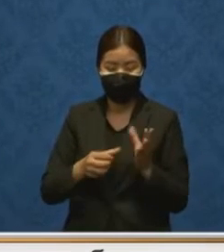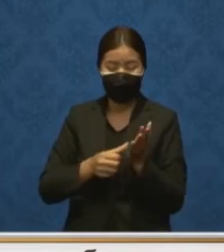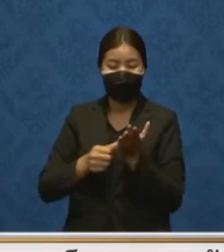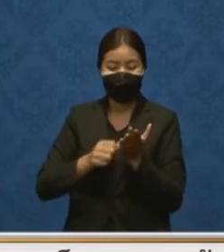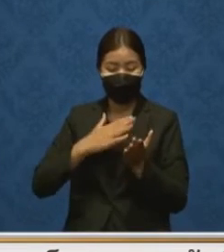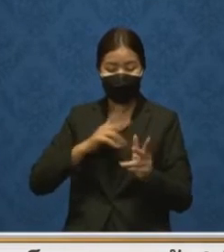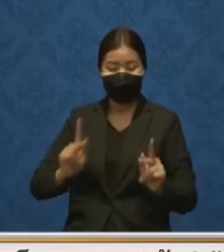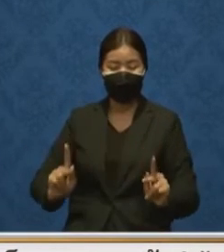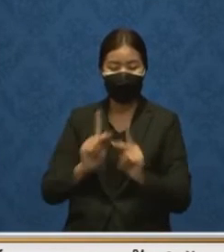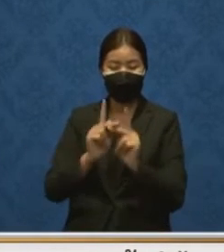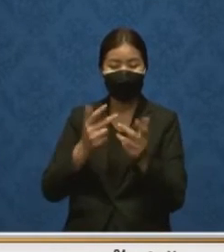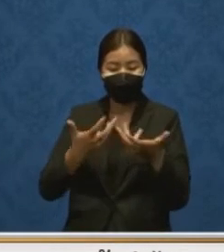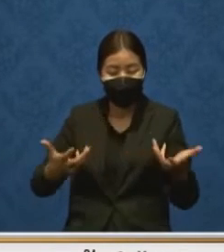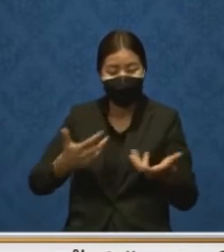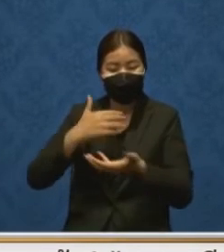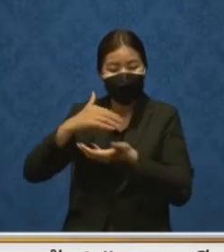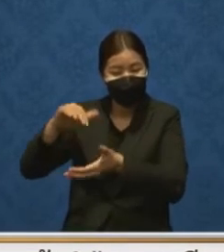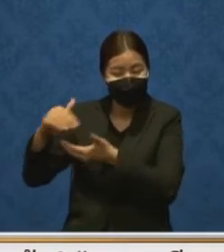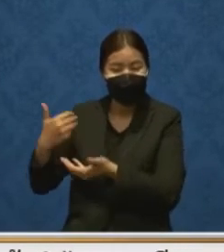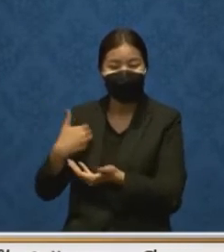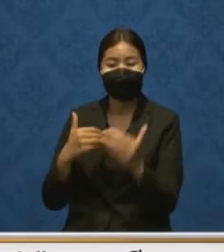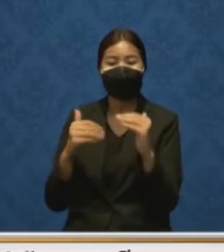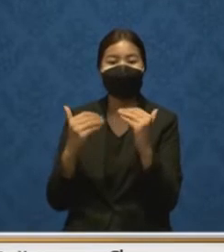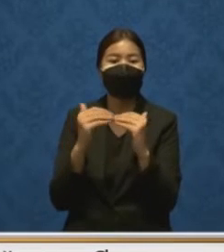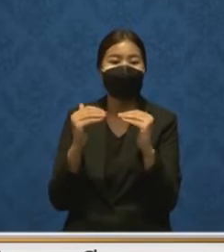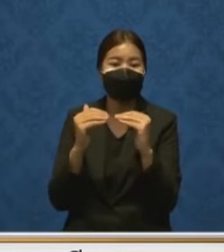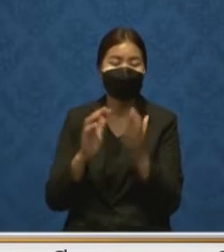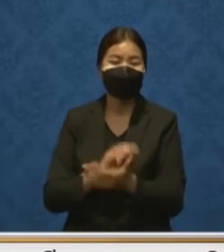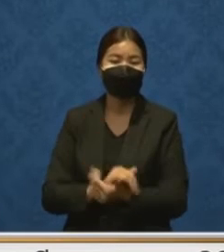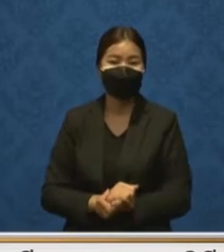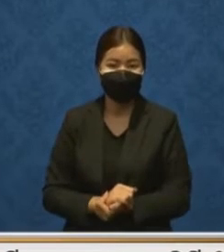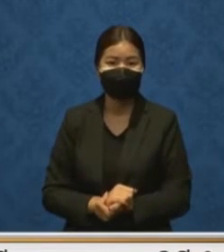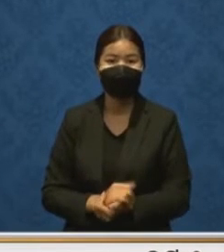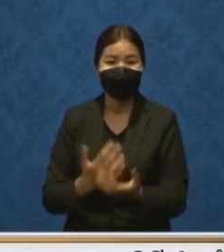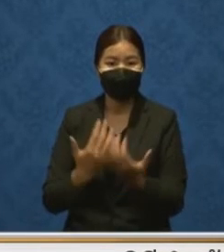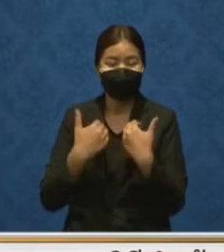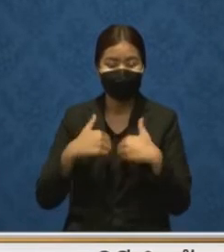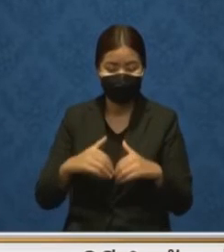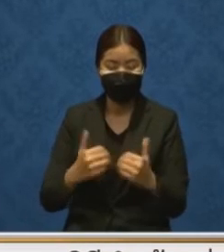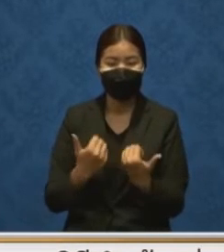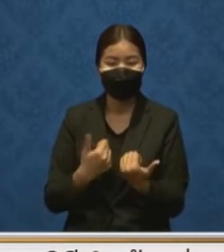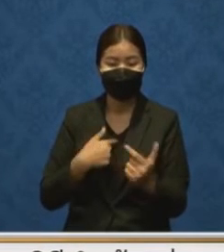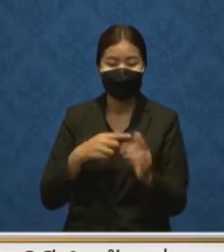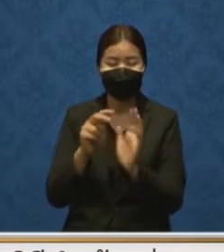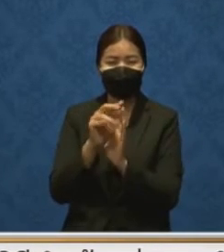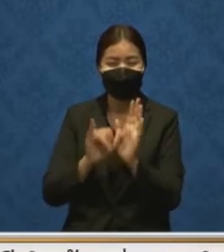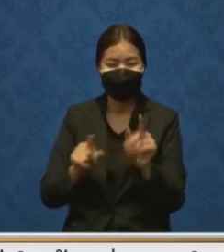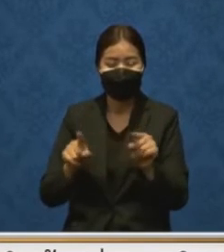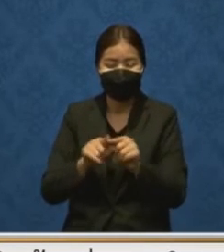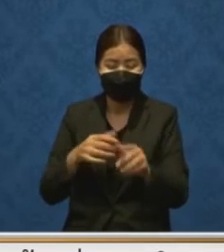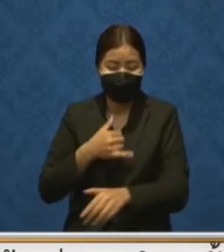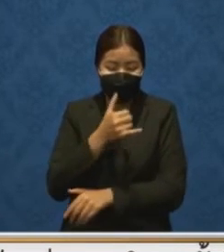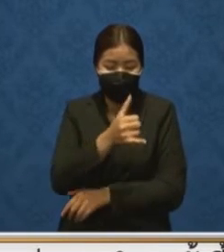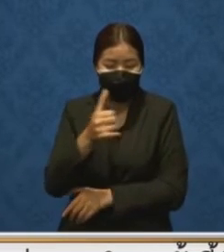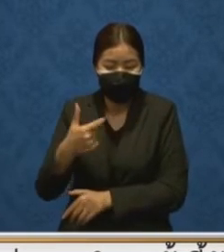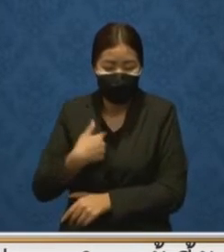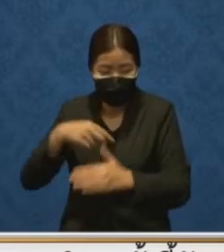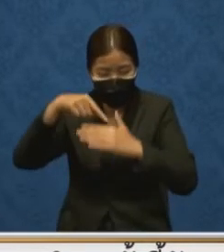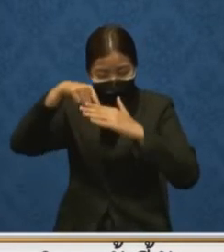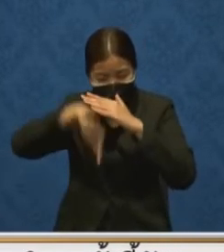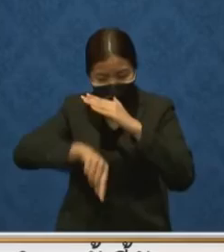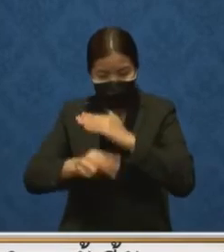ระสวงพานิที่ใช้วินวินโมเดลนอกจากนั้นก็ ยงใช้ใดบาล เชิงลุกแล้วก็เชิงลึก